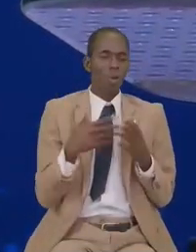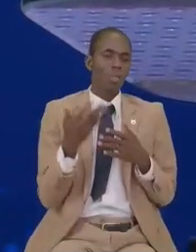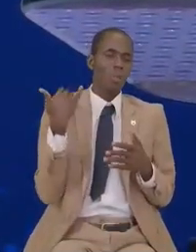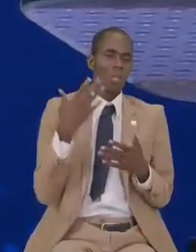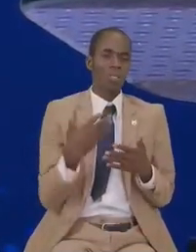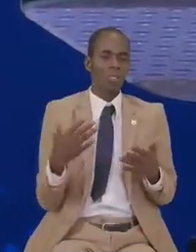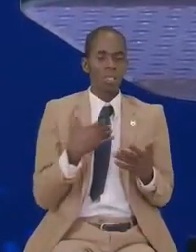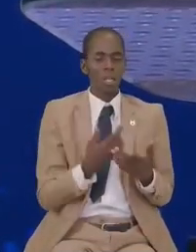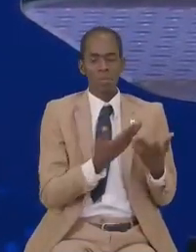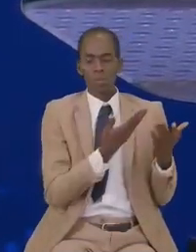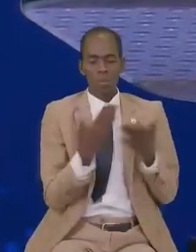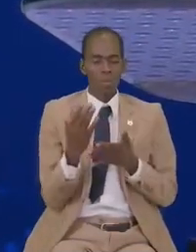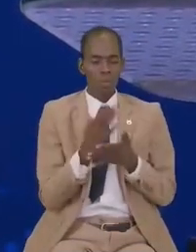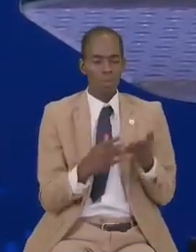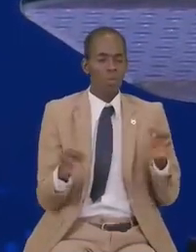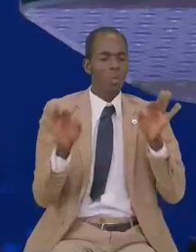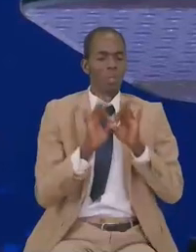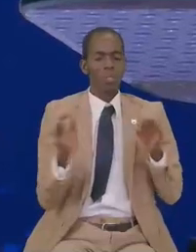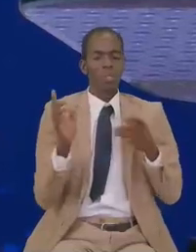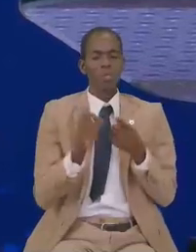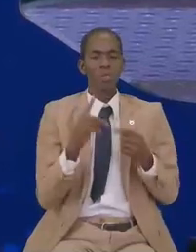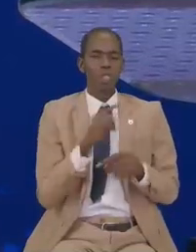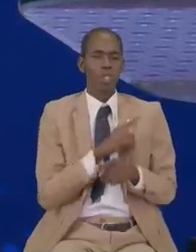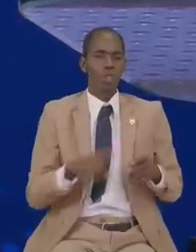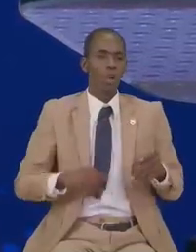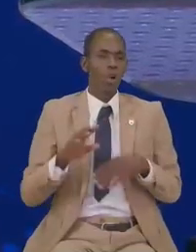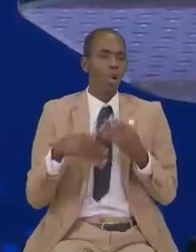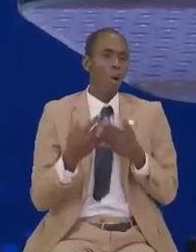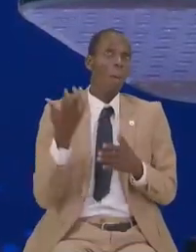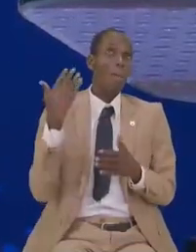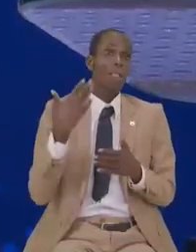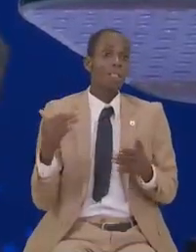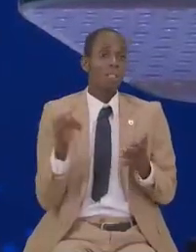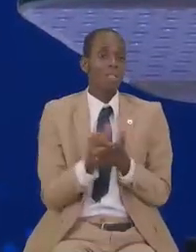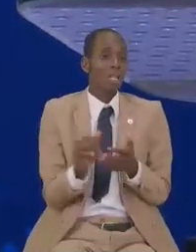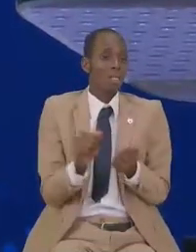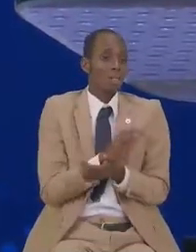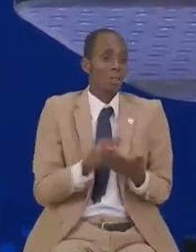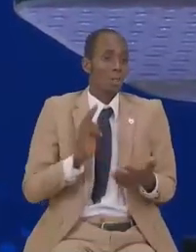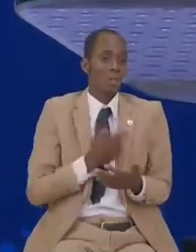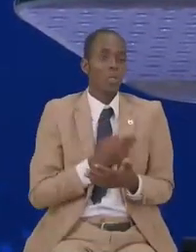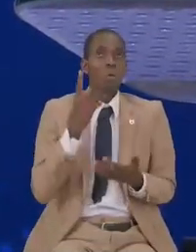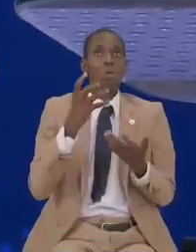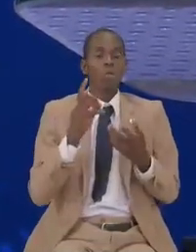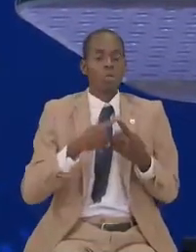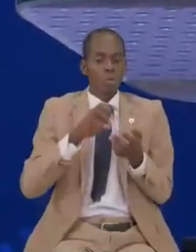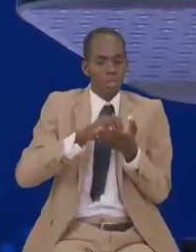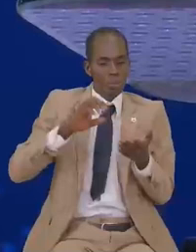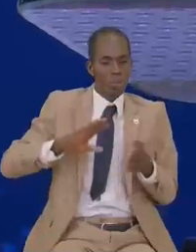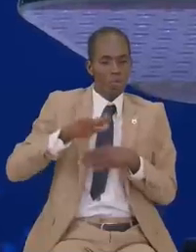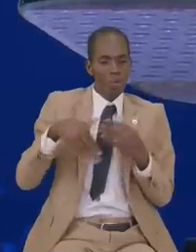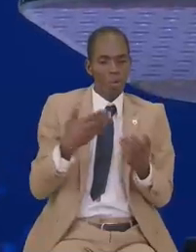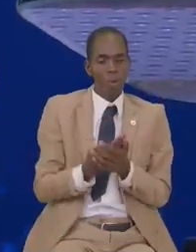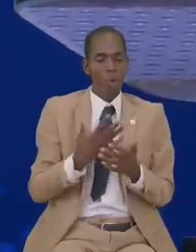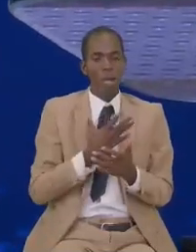Seigneur? Les péchés passés qui nous ont détruits, le Seigneur veut les ôter pour donner une nouvelle vie. Pourquoi ne pas venir